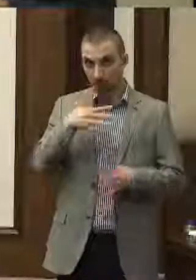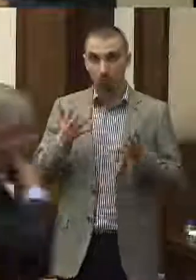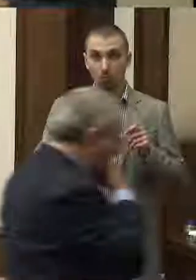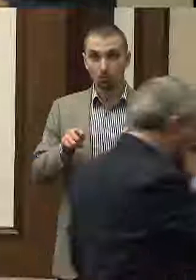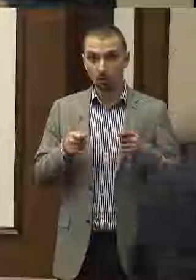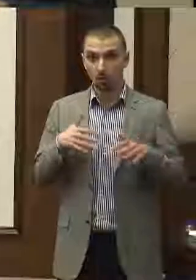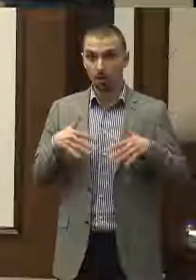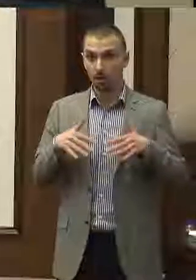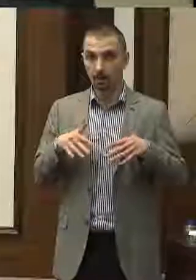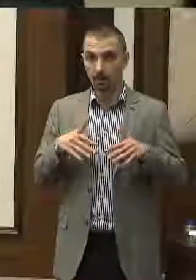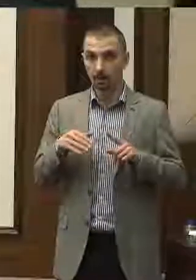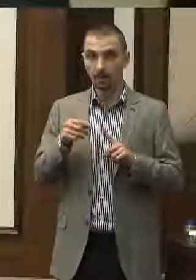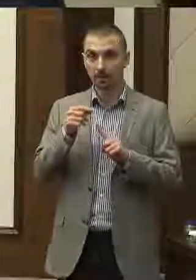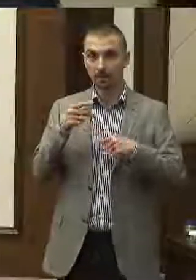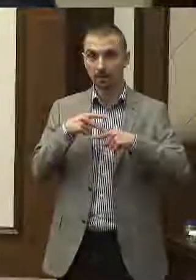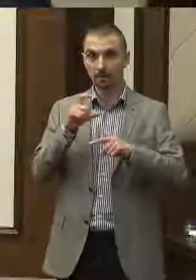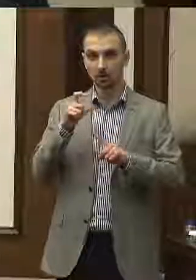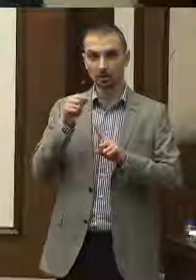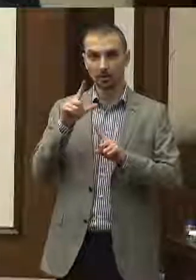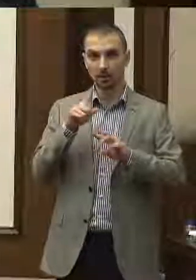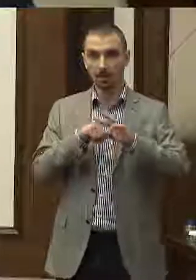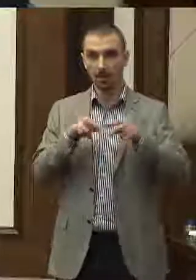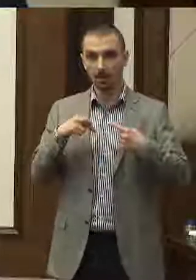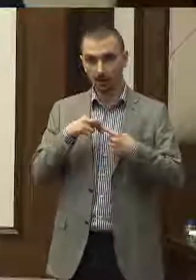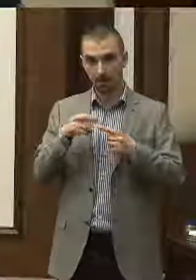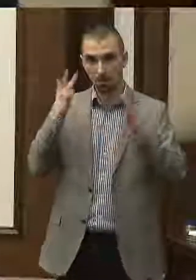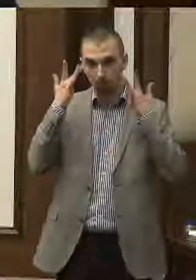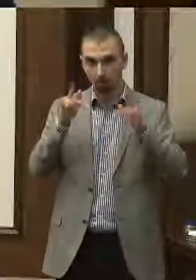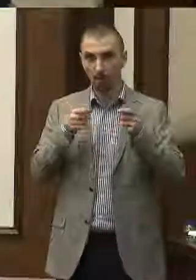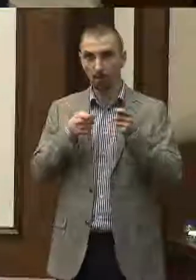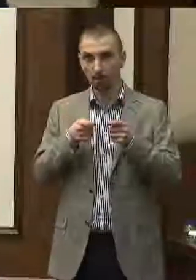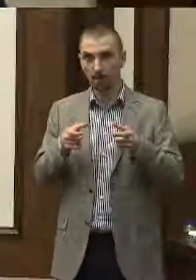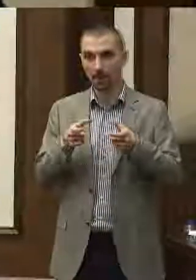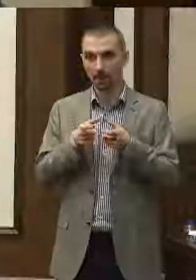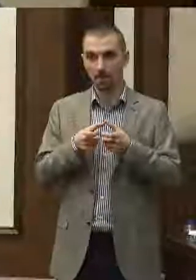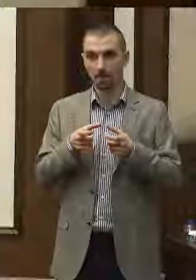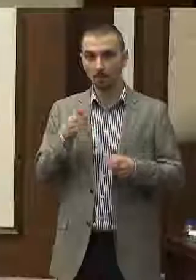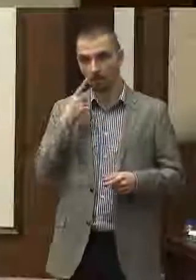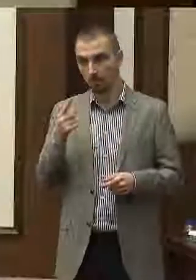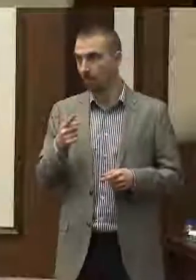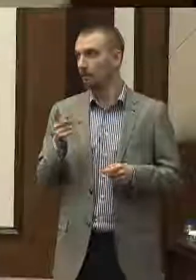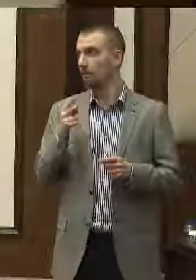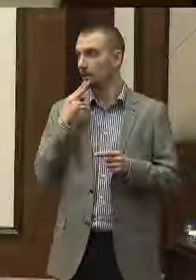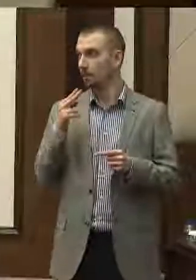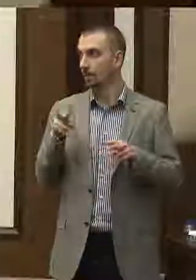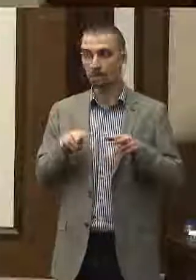Büyükçekmece Engelli İzciler Kültür Turizm Eğitim Derneği adına Bedriye Yılmaz